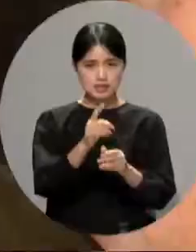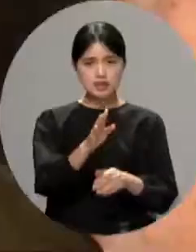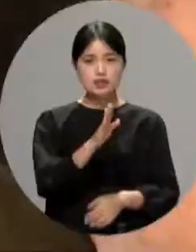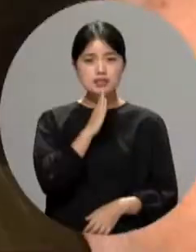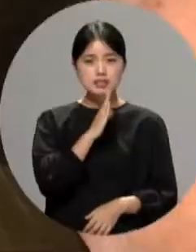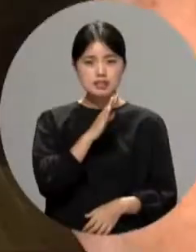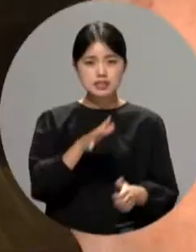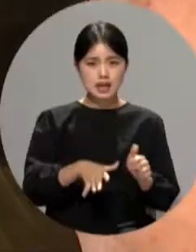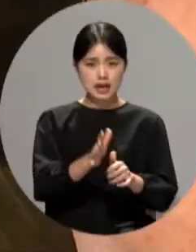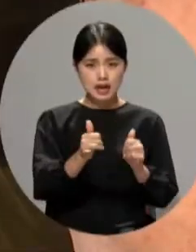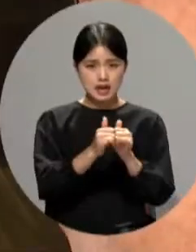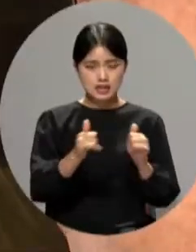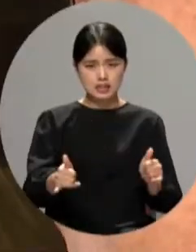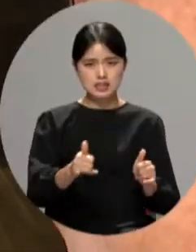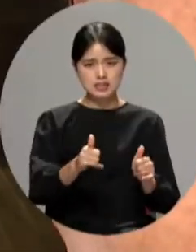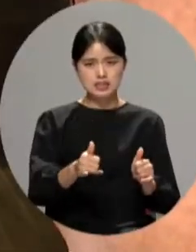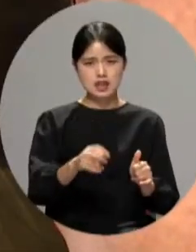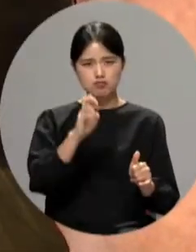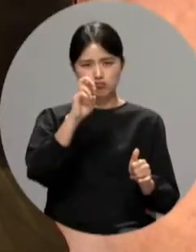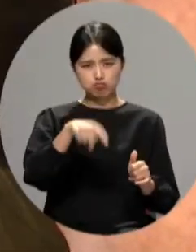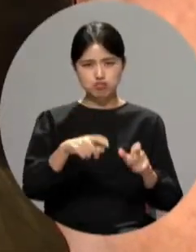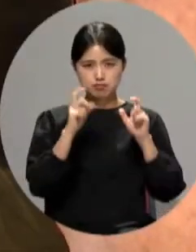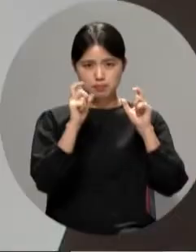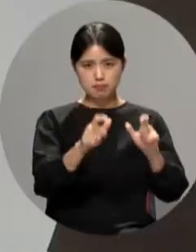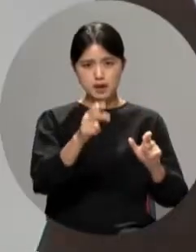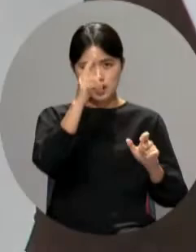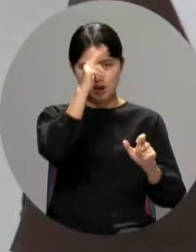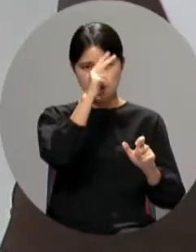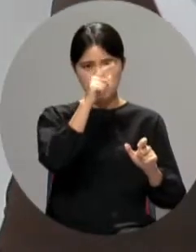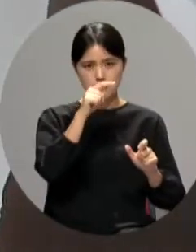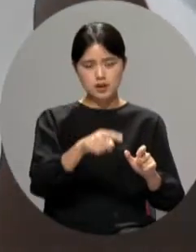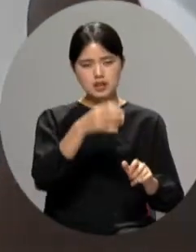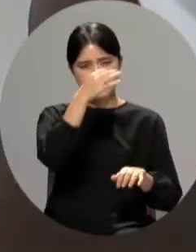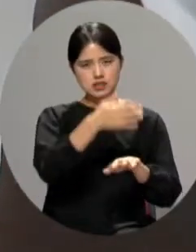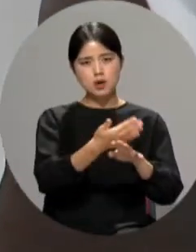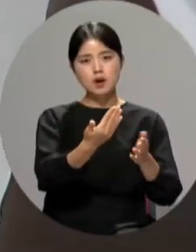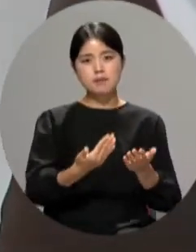처분한 검사의 사과를 받고 손해배상 소송을 취하해 준 바 있습니다.